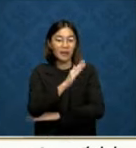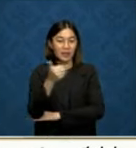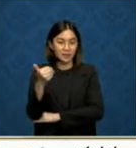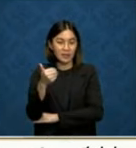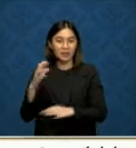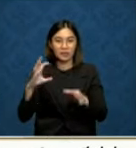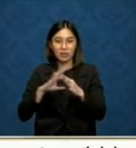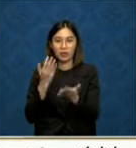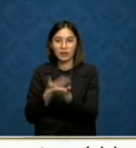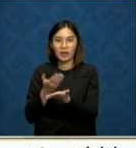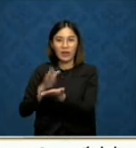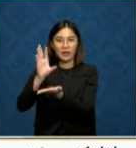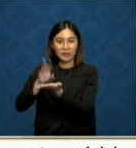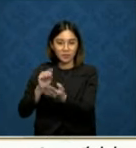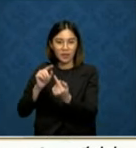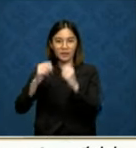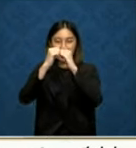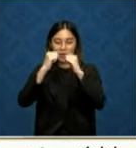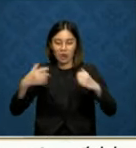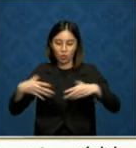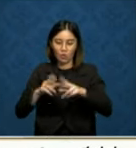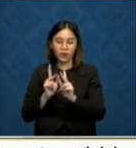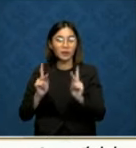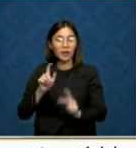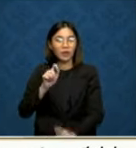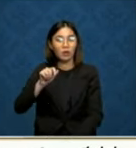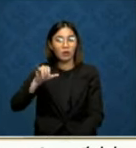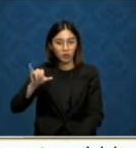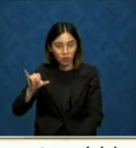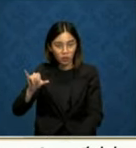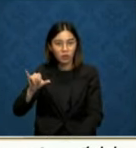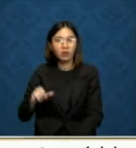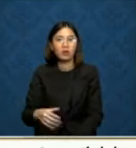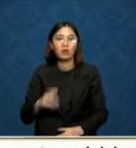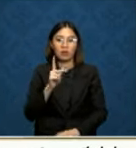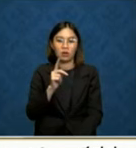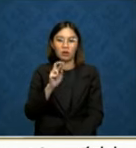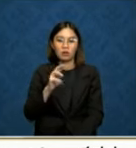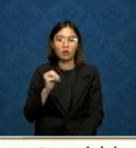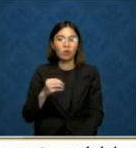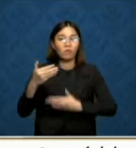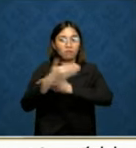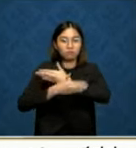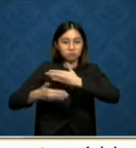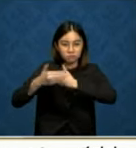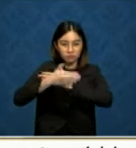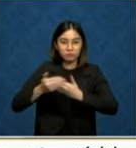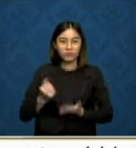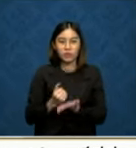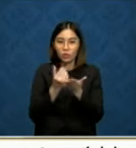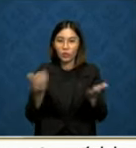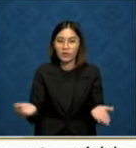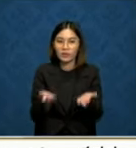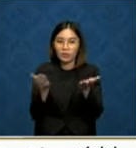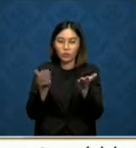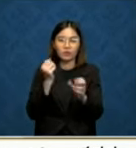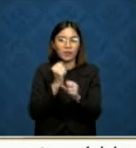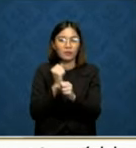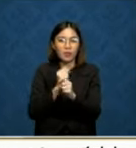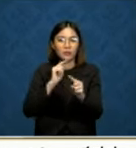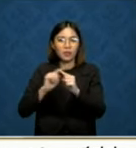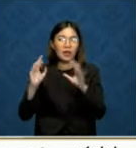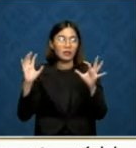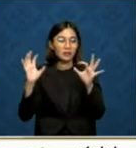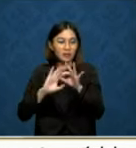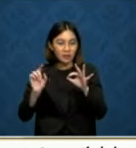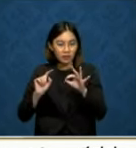การเรีกเก็บเงินนะฮะสำนังานพนกรรมกอาหารและยาและกรมขนส่วนทางรางที่สับสนนนการทำงานเรื่